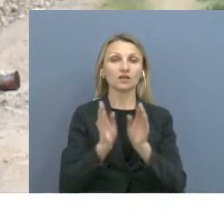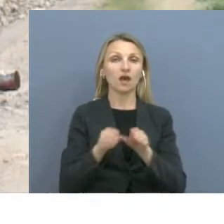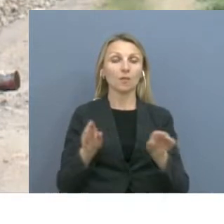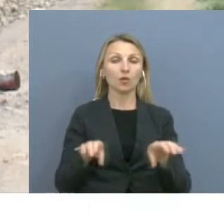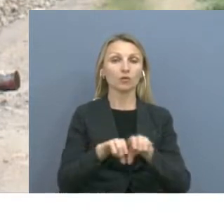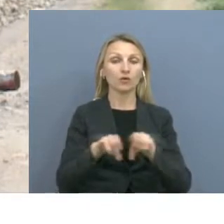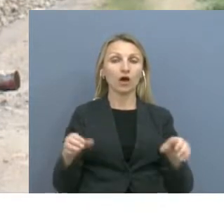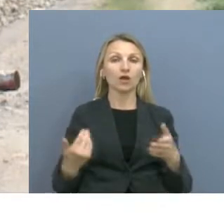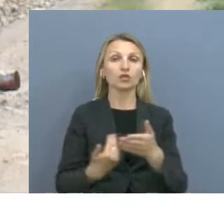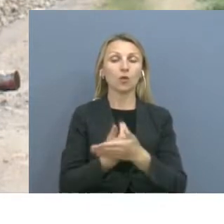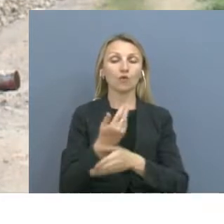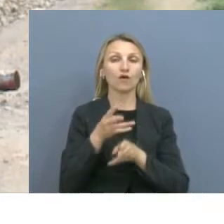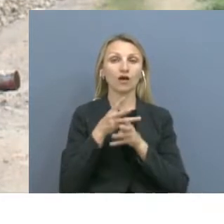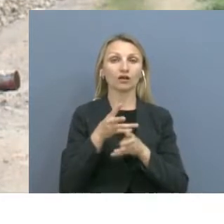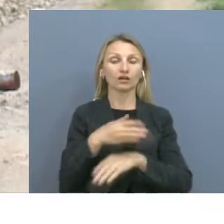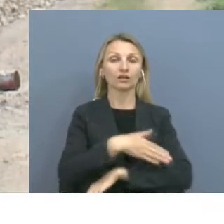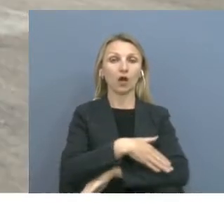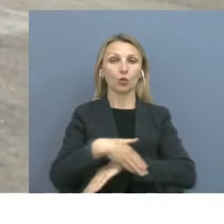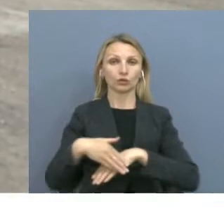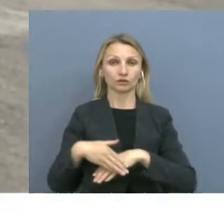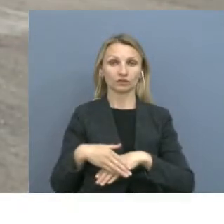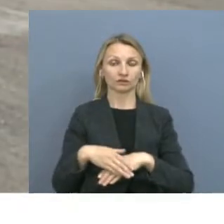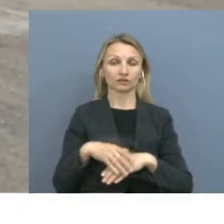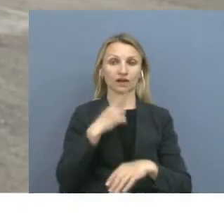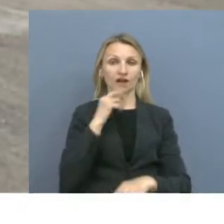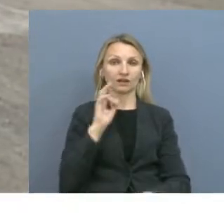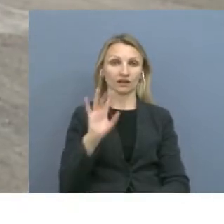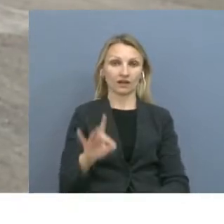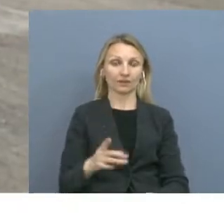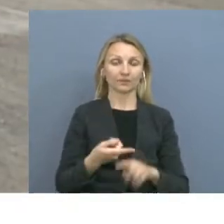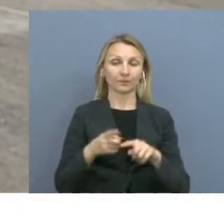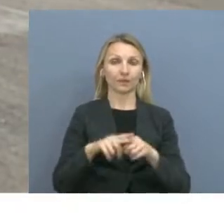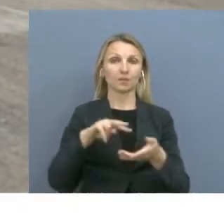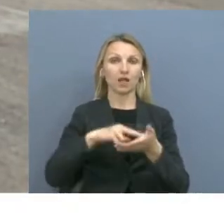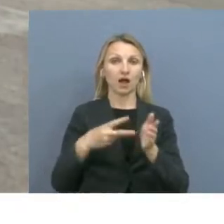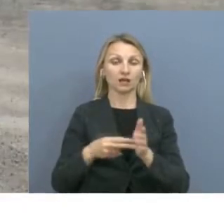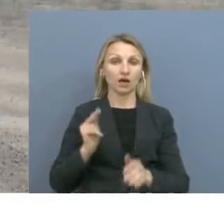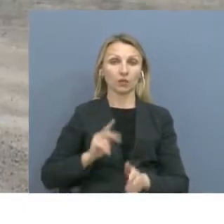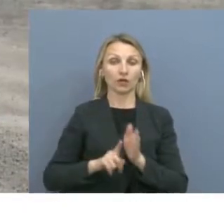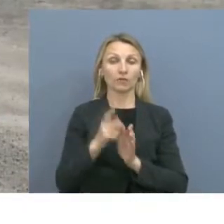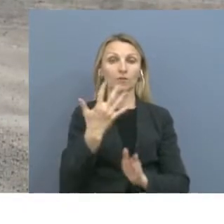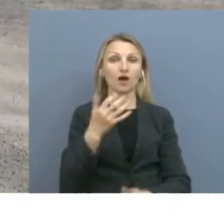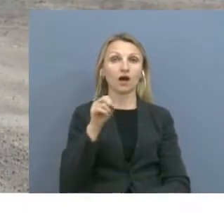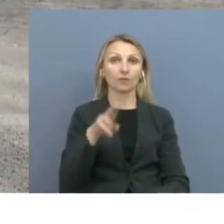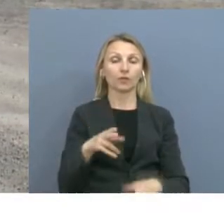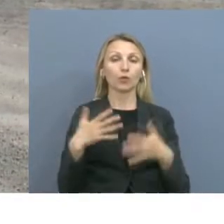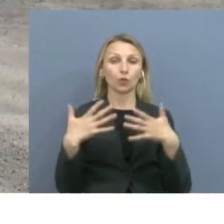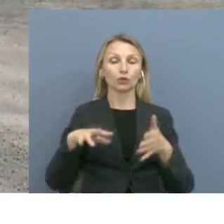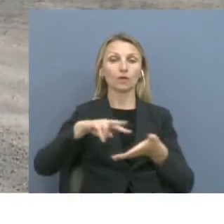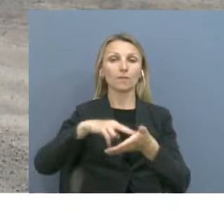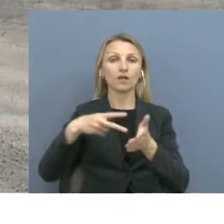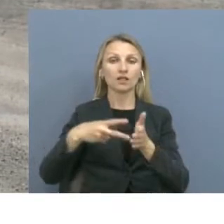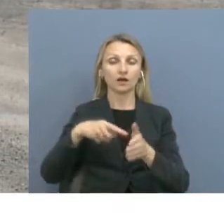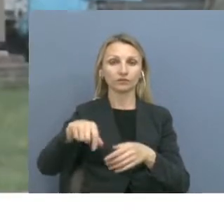от новой котельной по улицам нашего округа. Запланированные работы начались 5 апреля. Уже проведена планировка